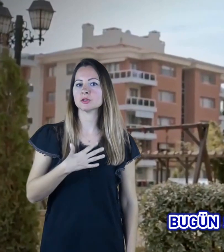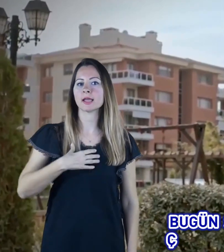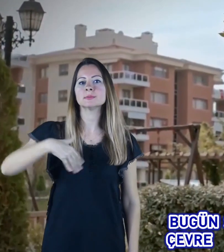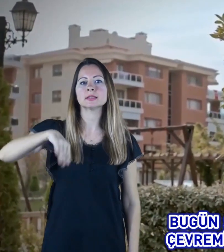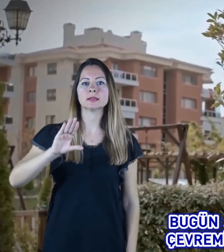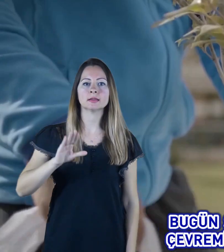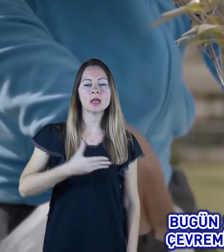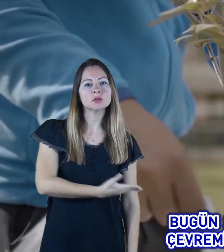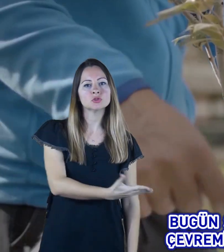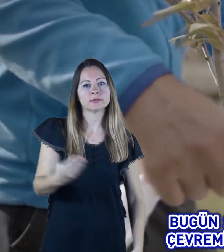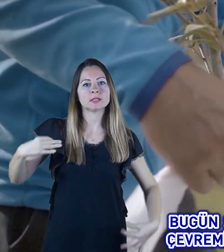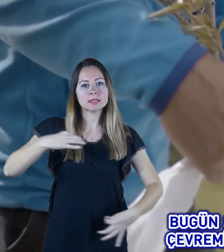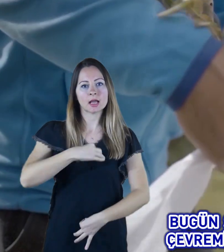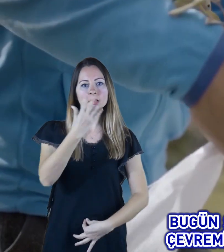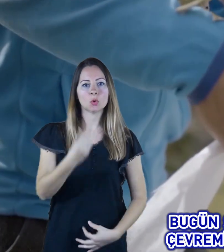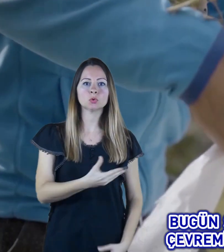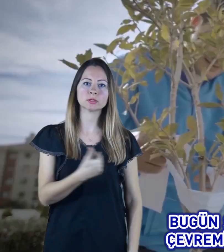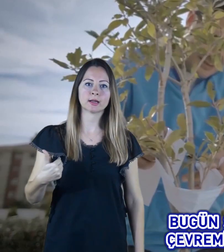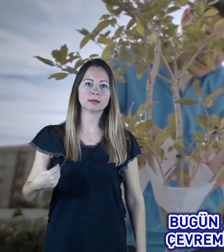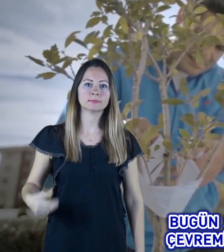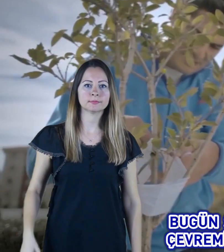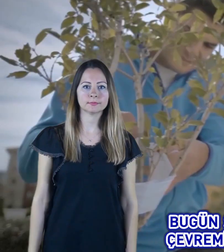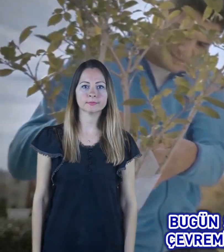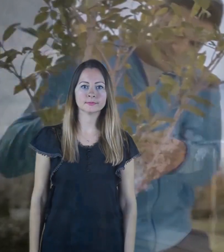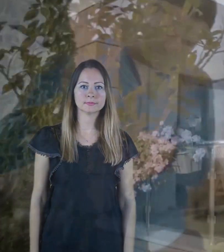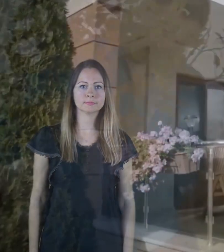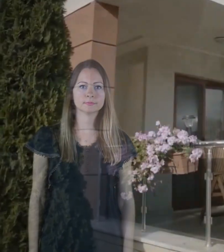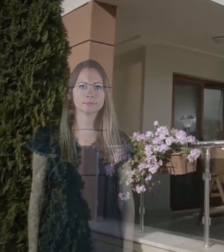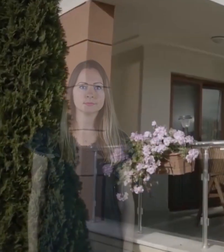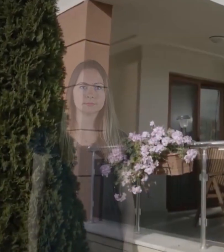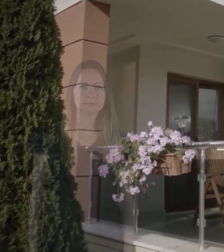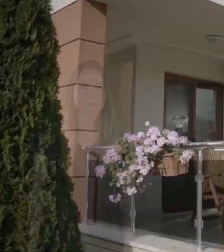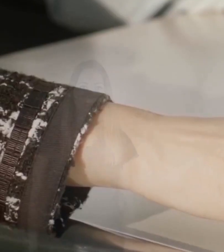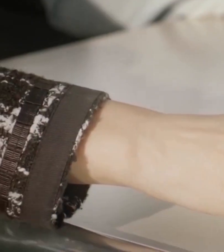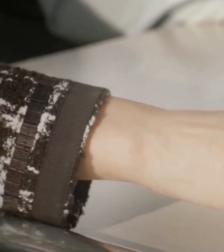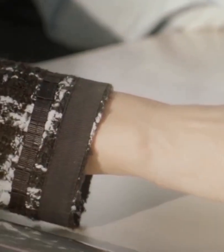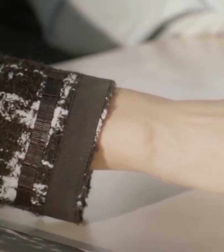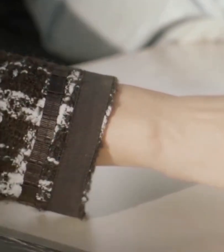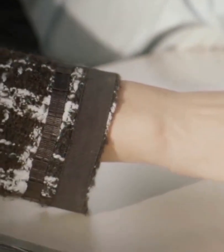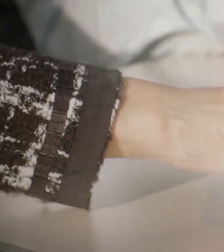Bugün sadece kendimize değil, çevremize de saygı duyuyorsak,